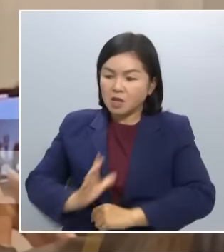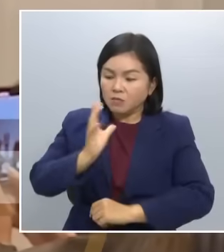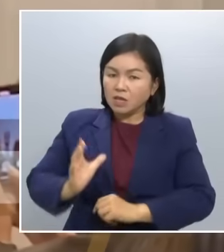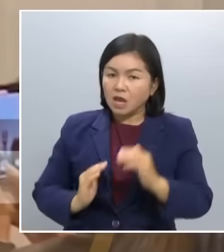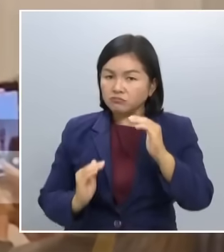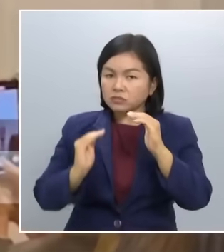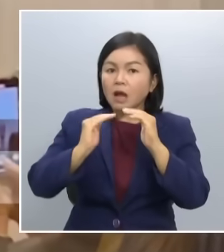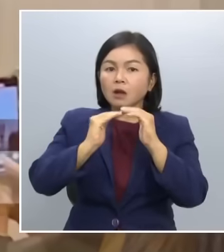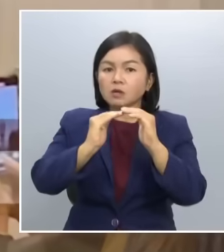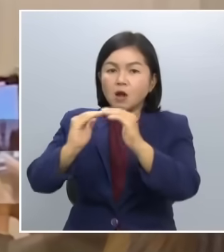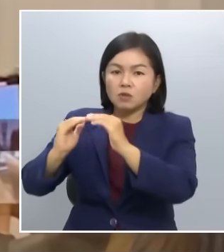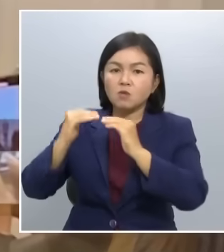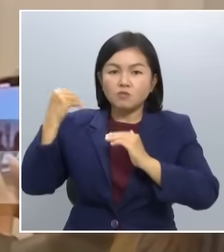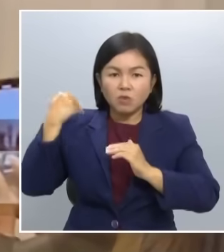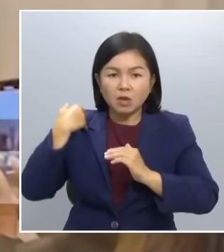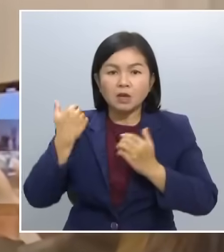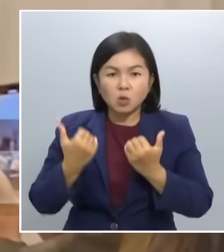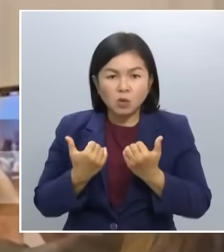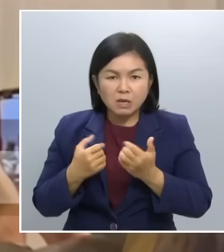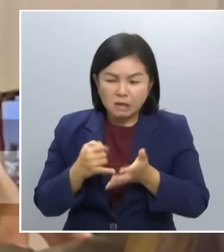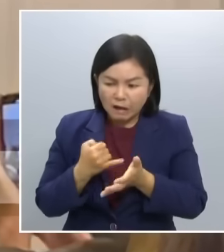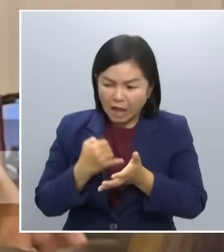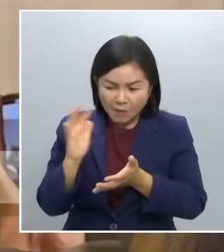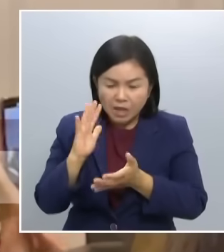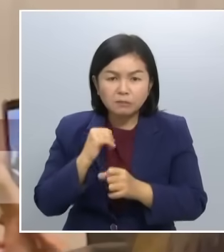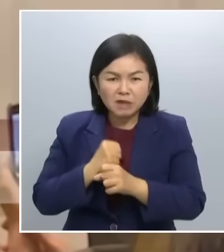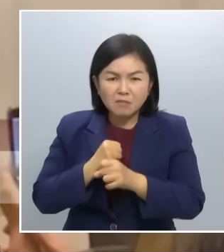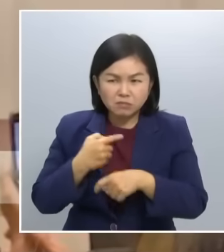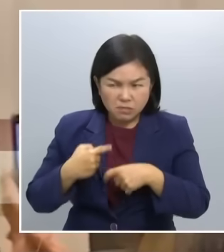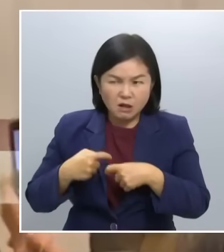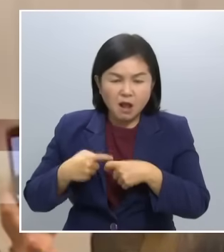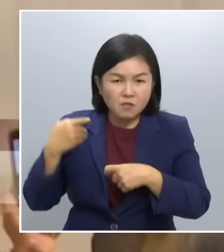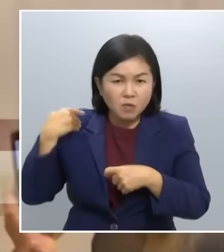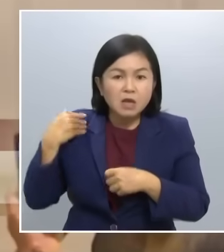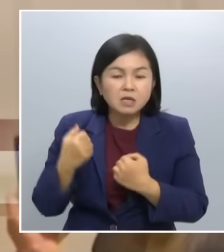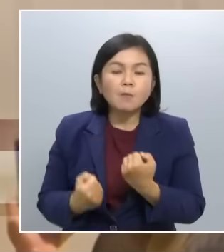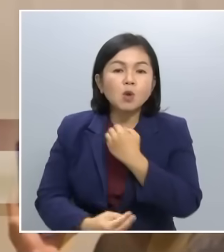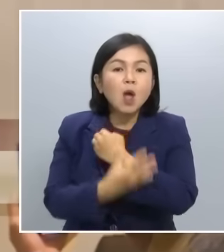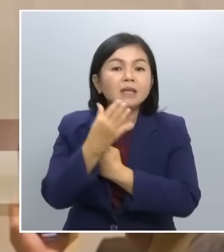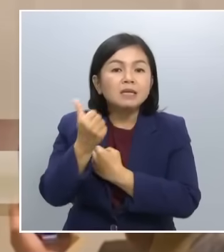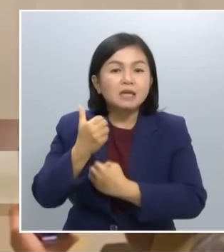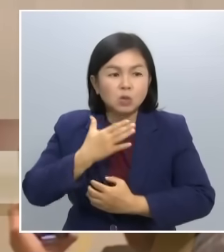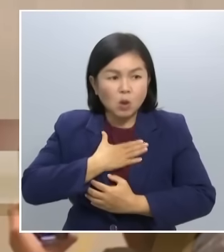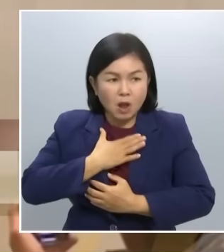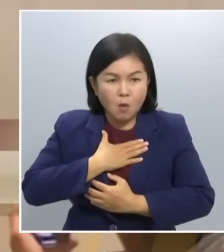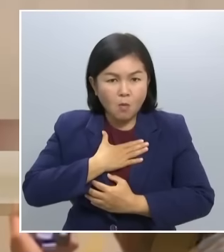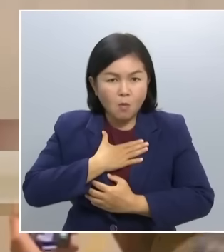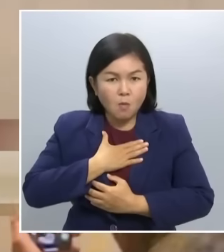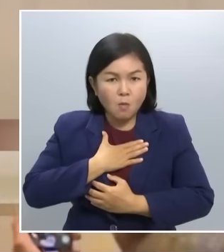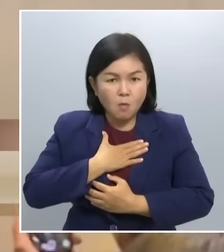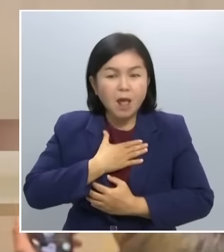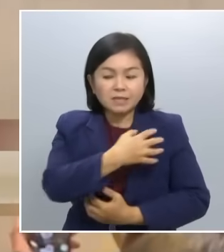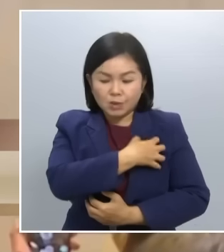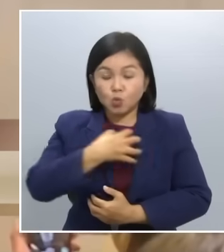ครับเป็นเรื่องที่ไม่ง่ายนะครับอันนี้ผมว่าก็เป็นคำถามที่ดีแล้วผมก็อยากจะให้ทางท่านทู